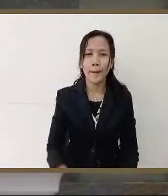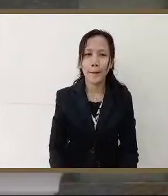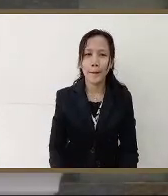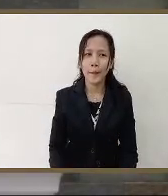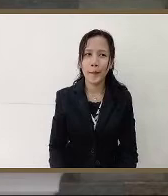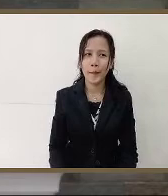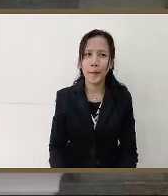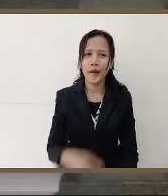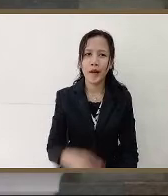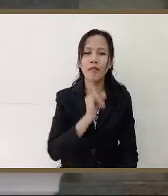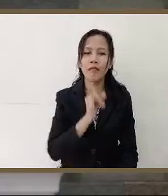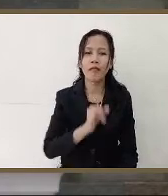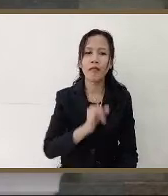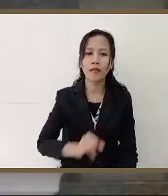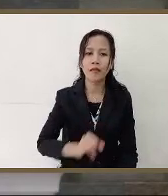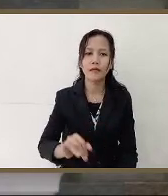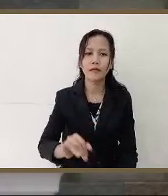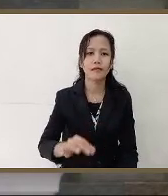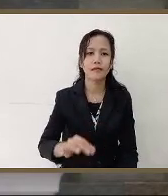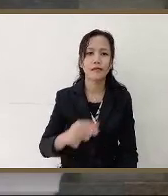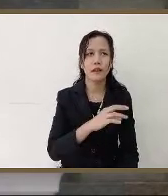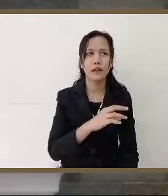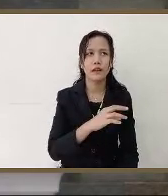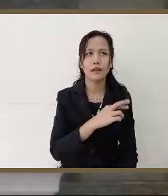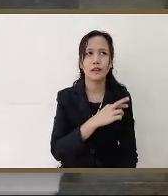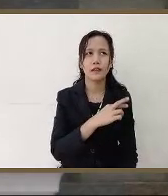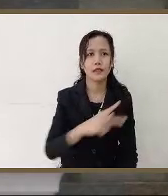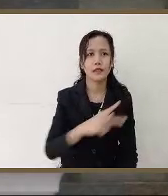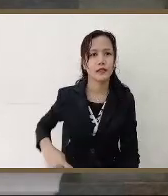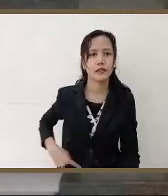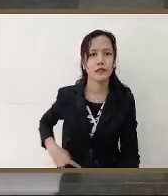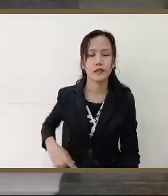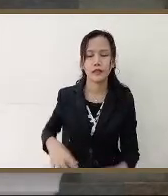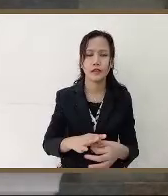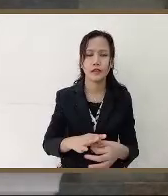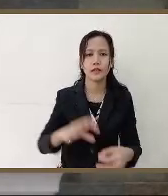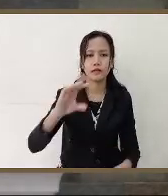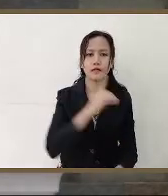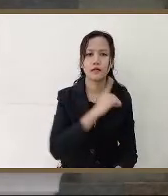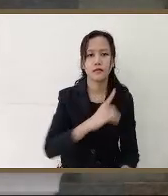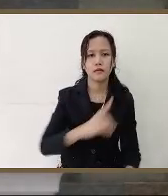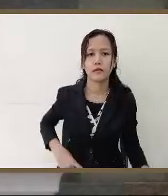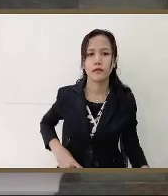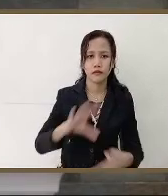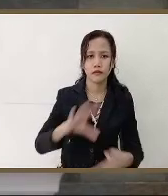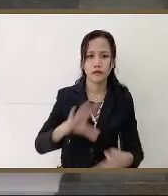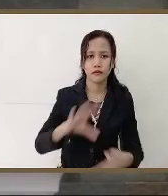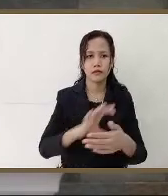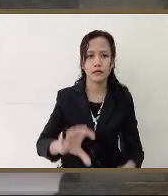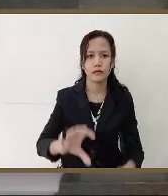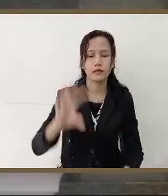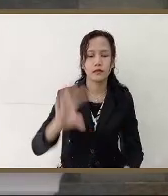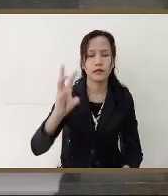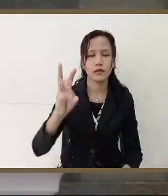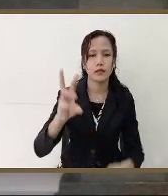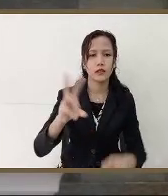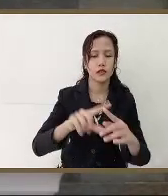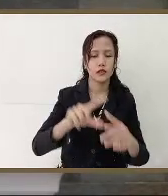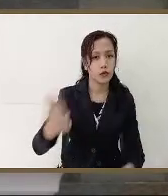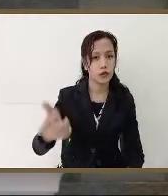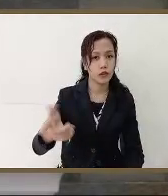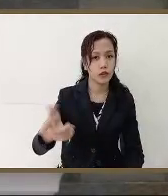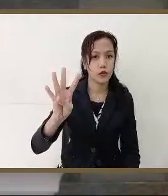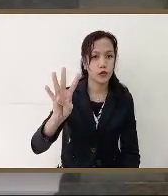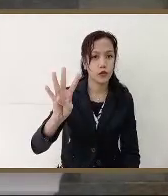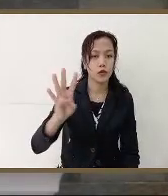David over Judah at Hebron. And chapter 1 to chapter 5 and from chapter 6 to 24, yan po yung kanyang